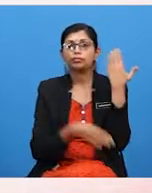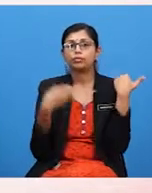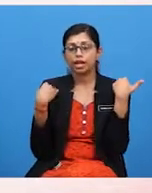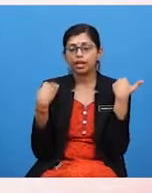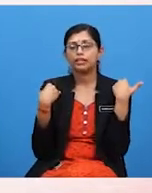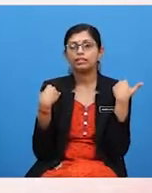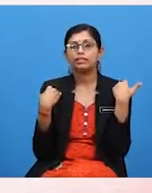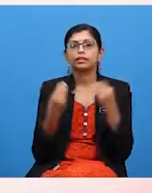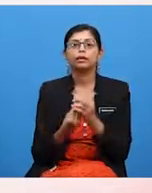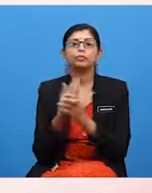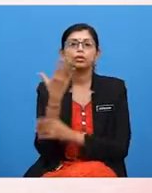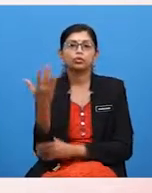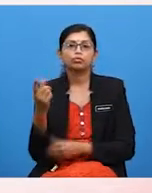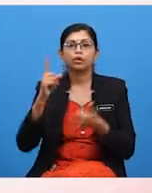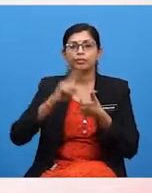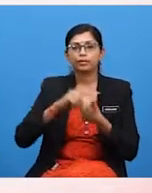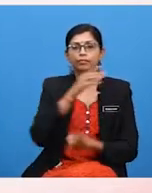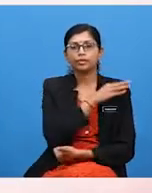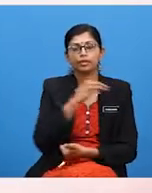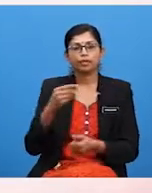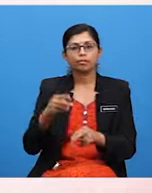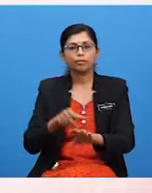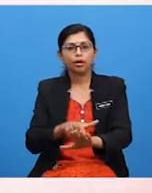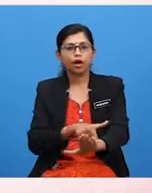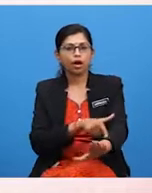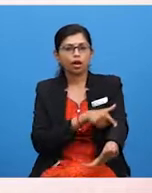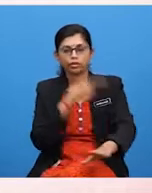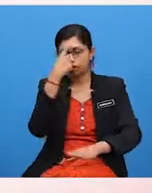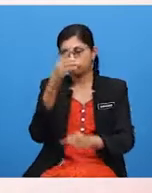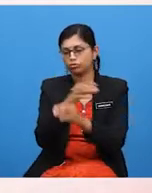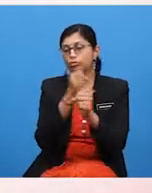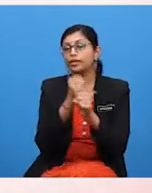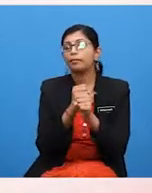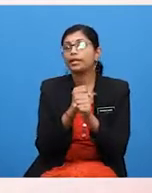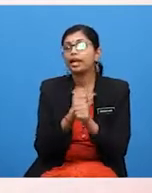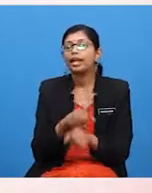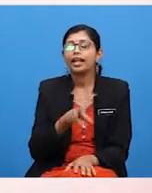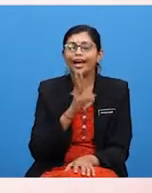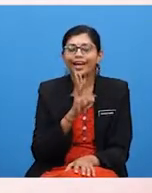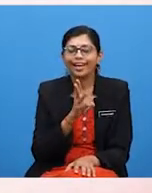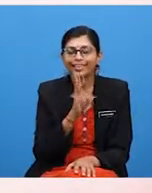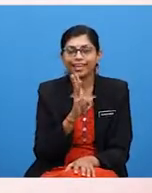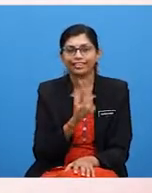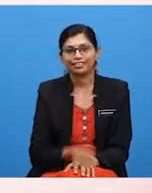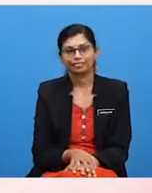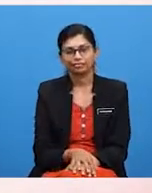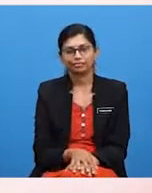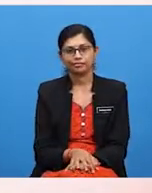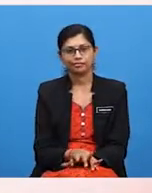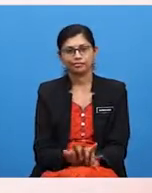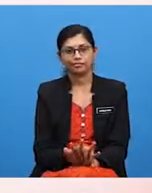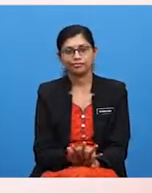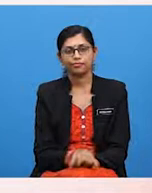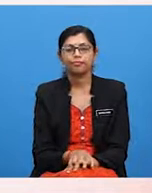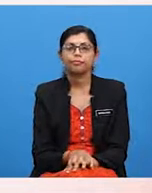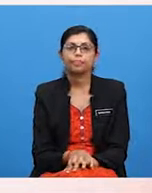juga mengalami pertumbuhan primer dan memanjang untuk mendapatkan